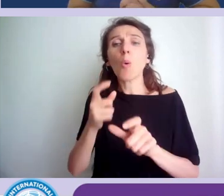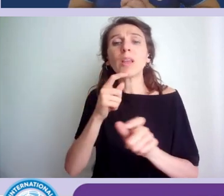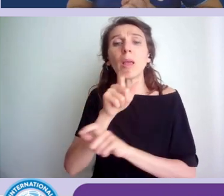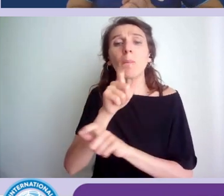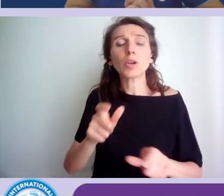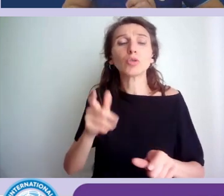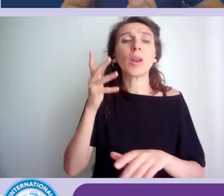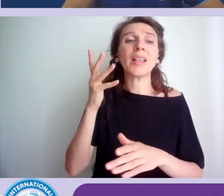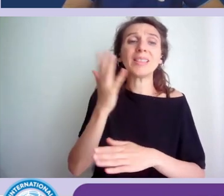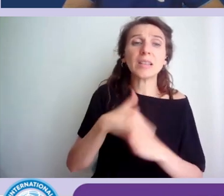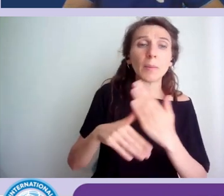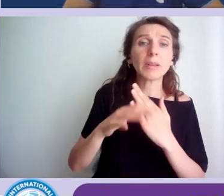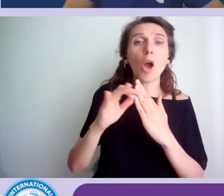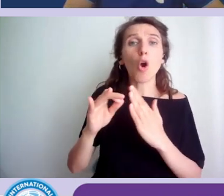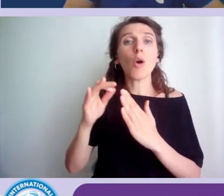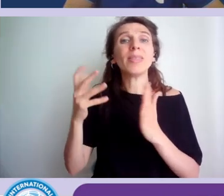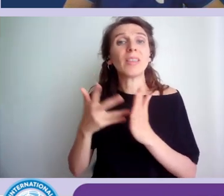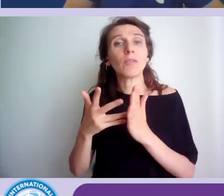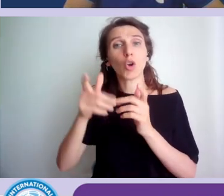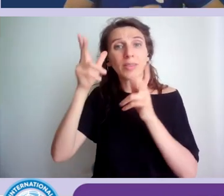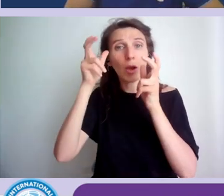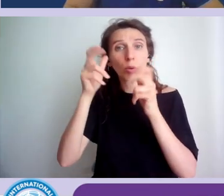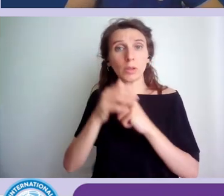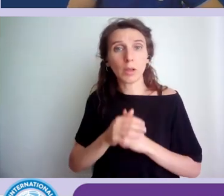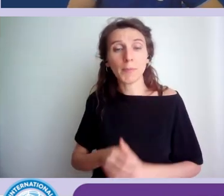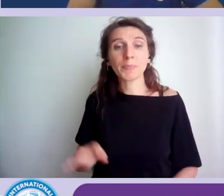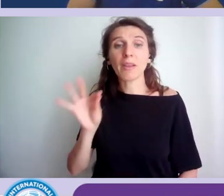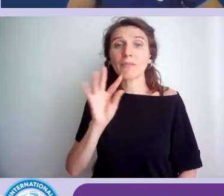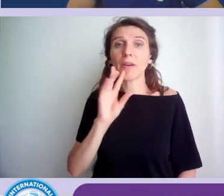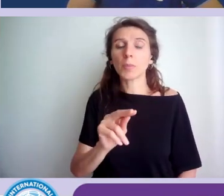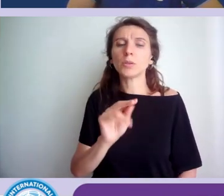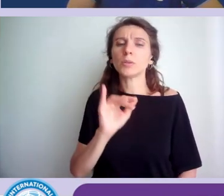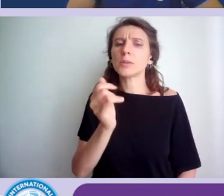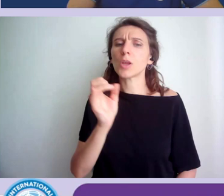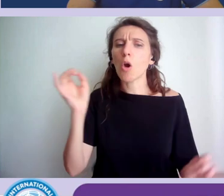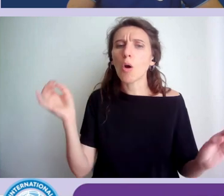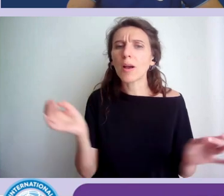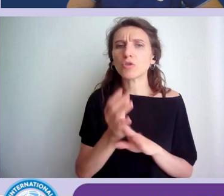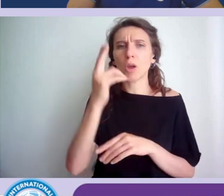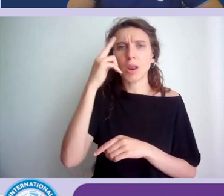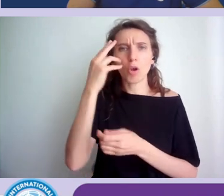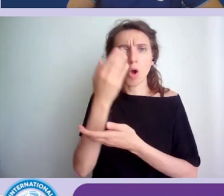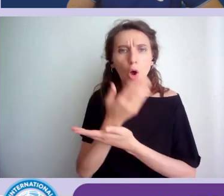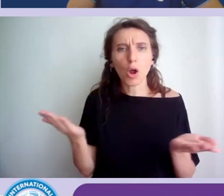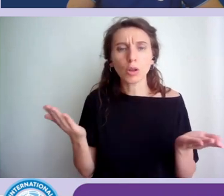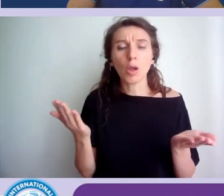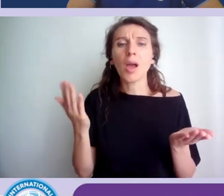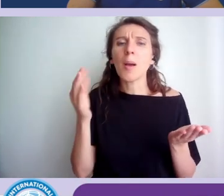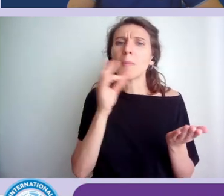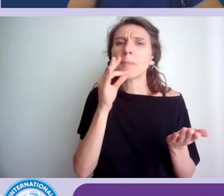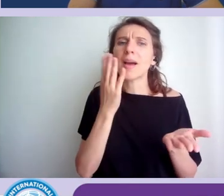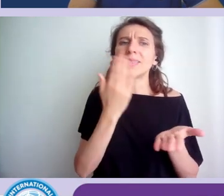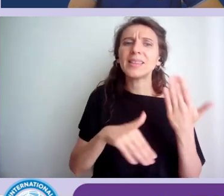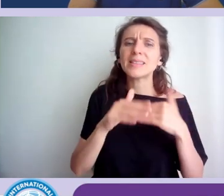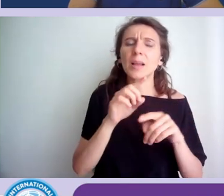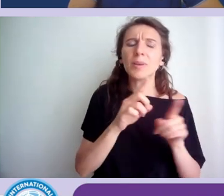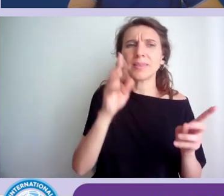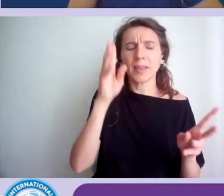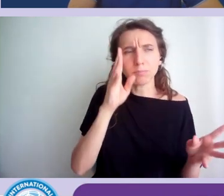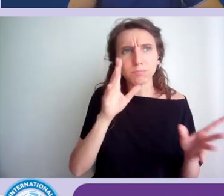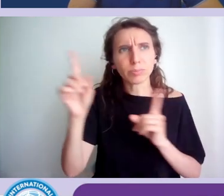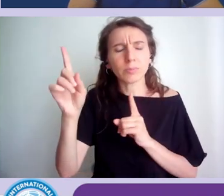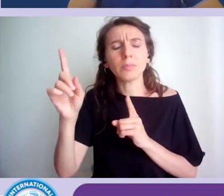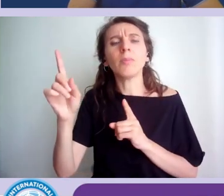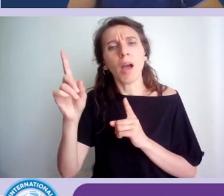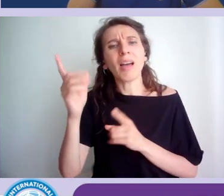o difficoltà cognitiva Sì ne approfitto Rob per ricordare che spesso si confonde la disabilità con la disabilità